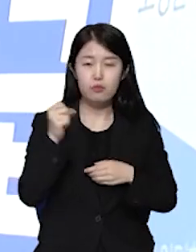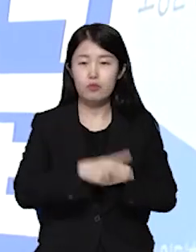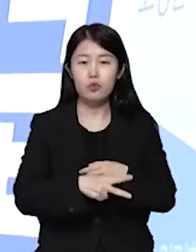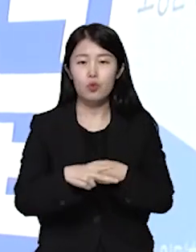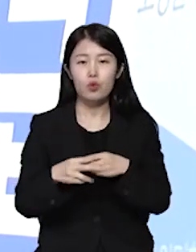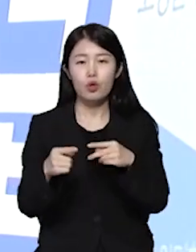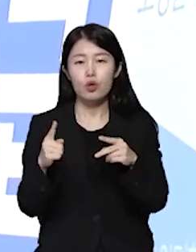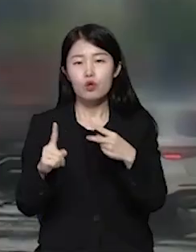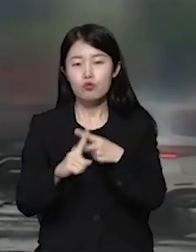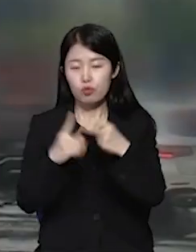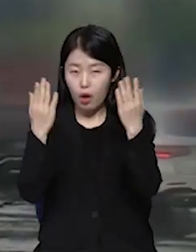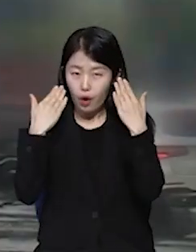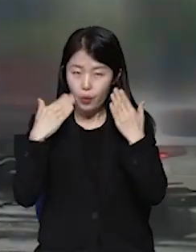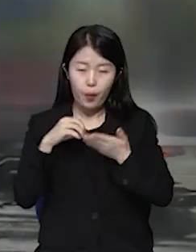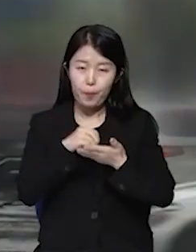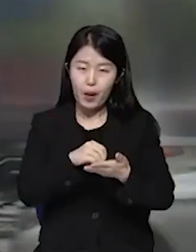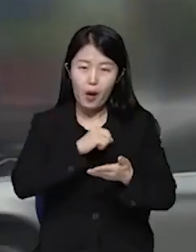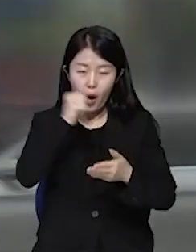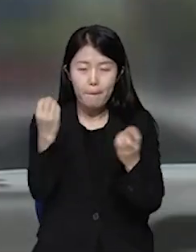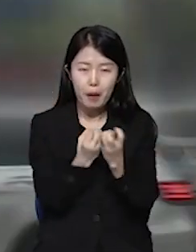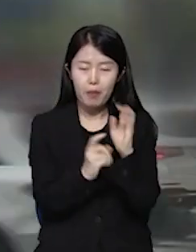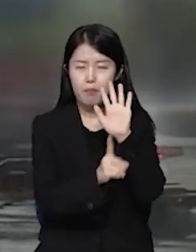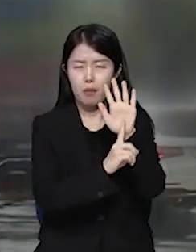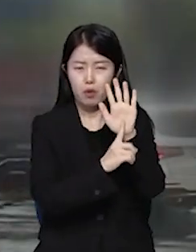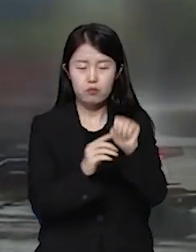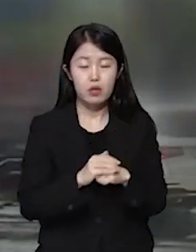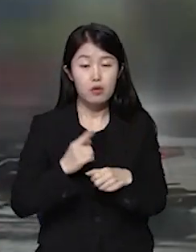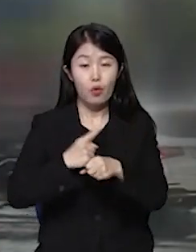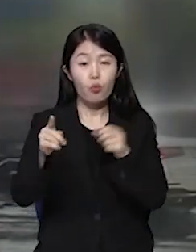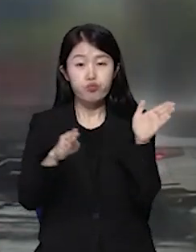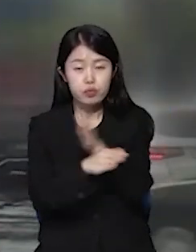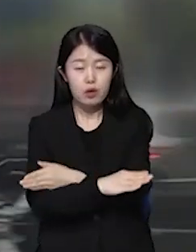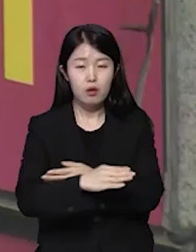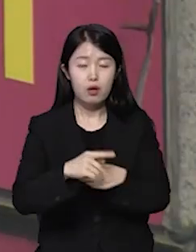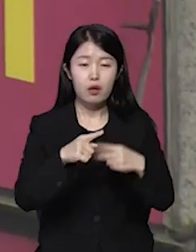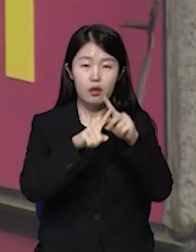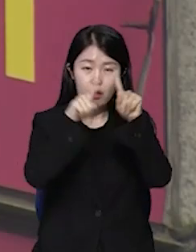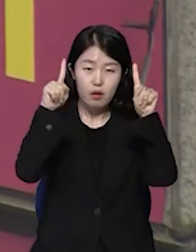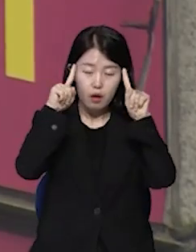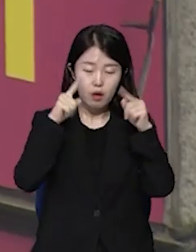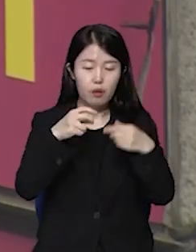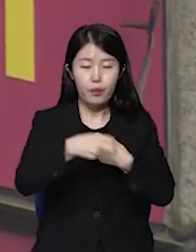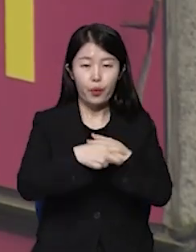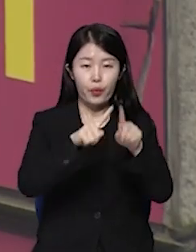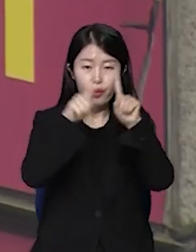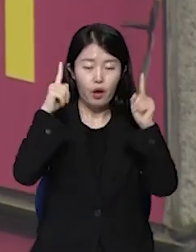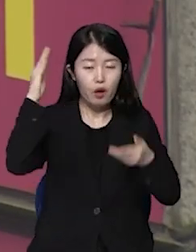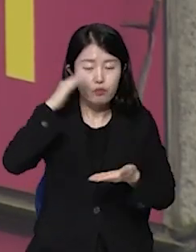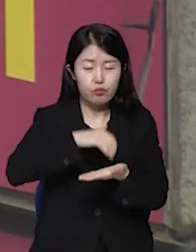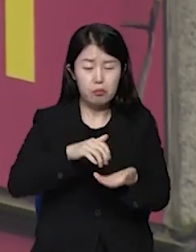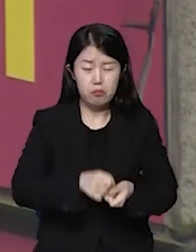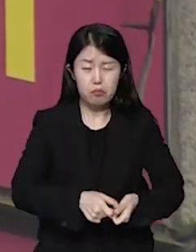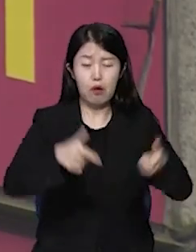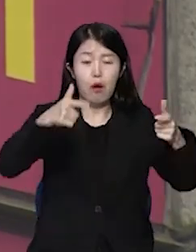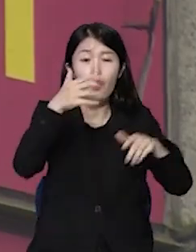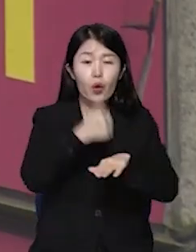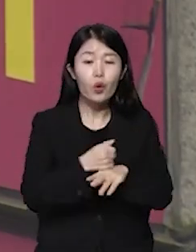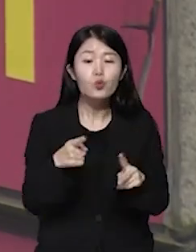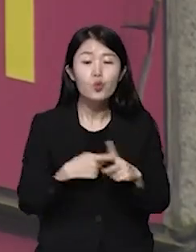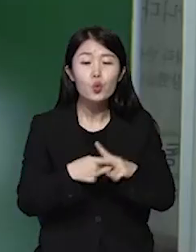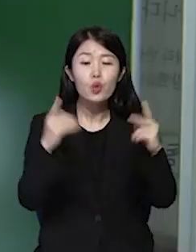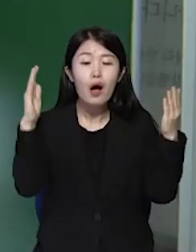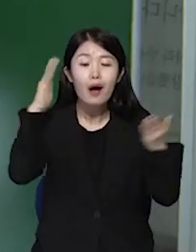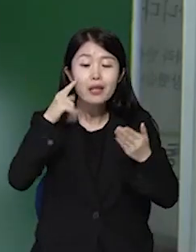찾아볼 수 있습니다. 내년부터 의대 정원이 대폭 늘어나면서 초등학생을 대상으로 한 의대 입시 사교육이 성행하고